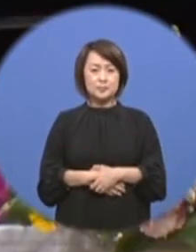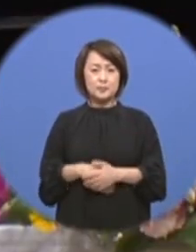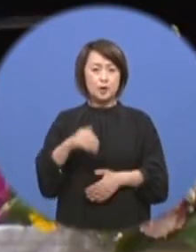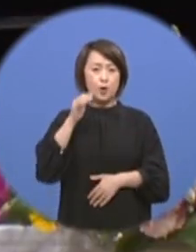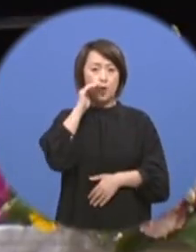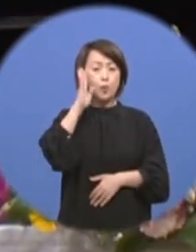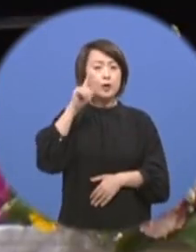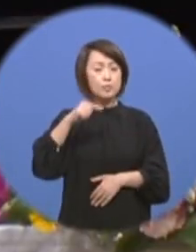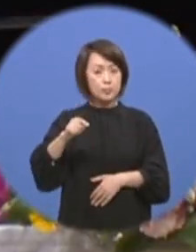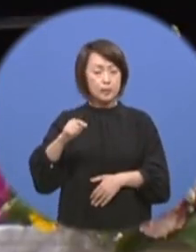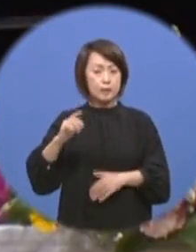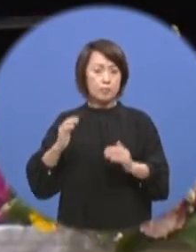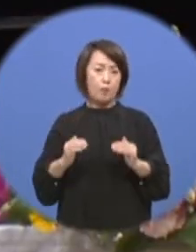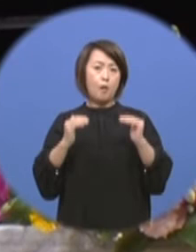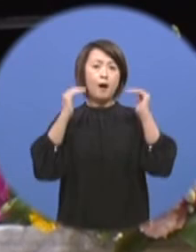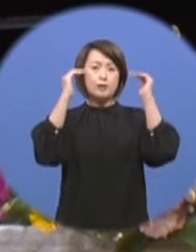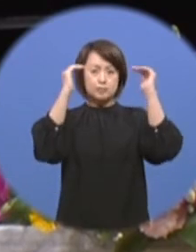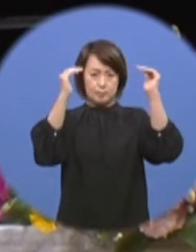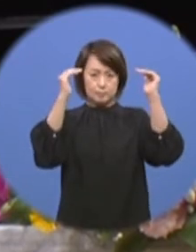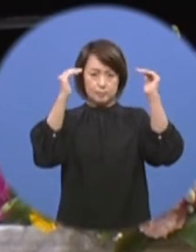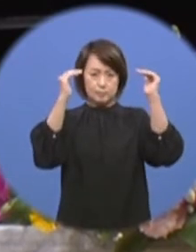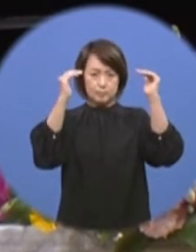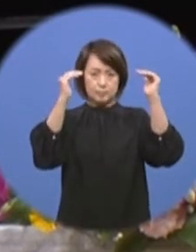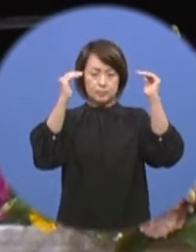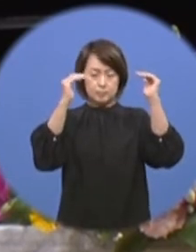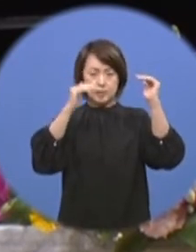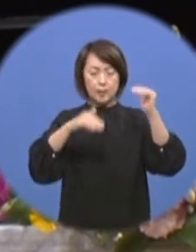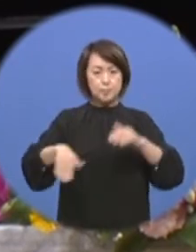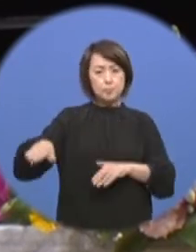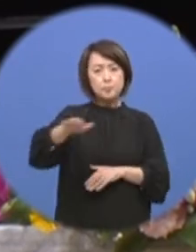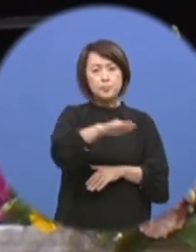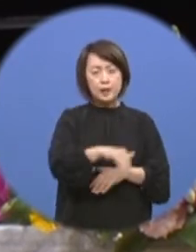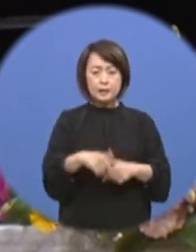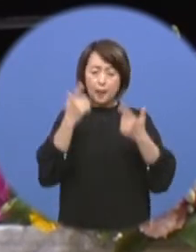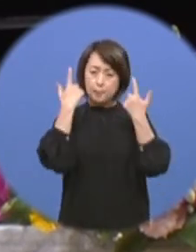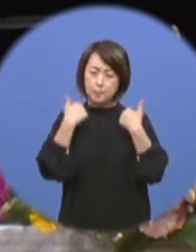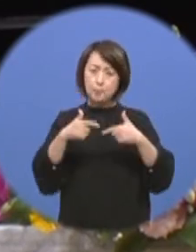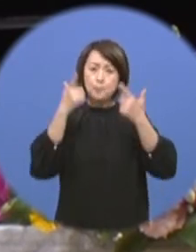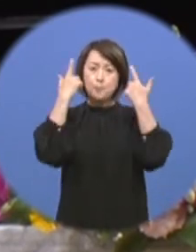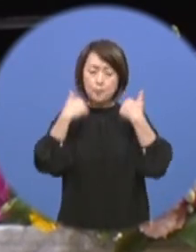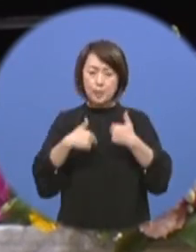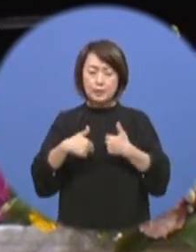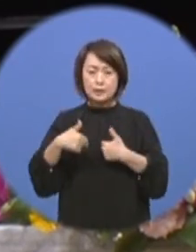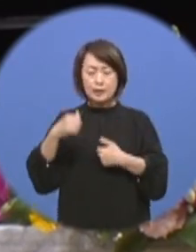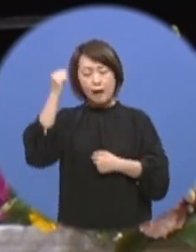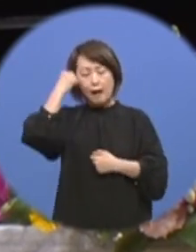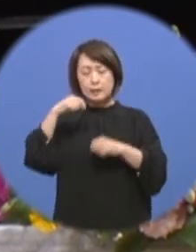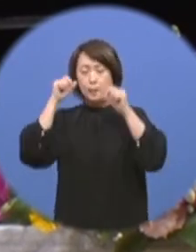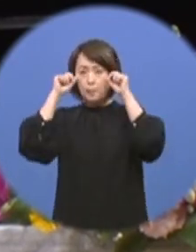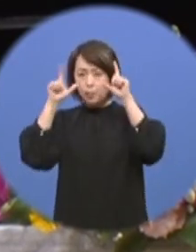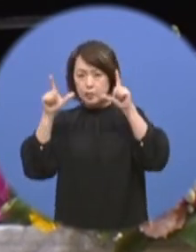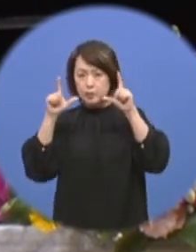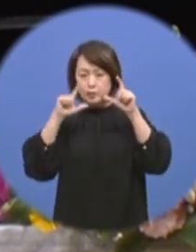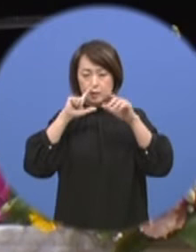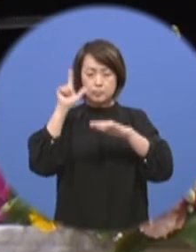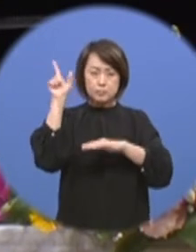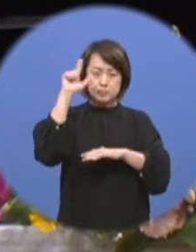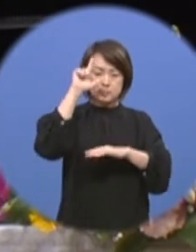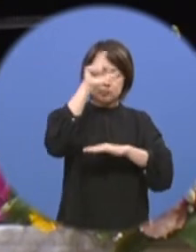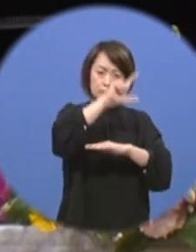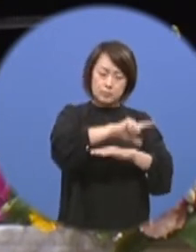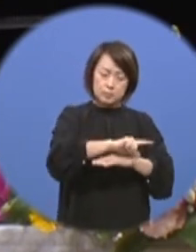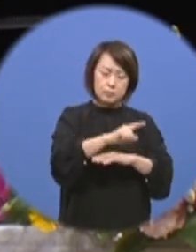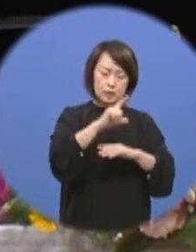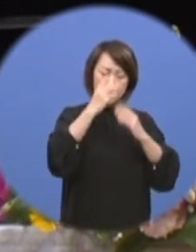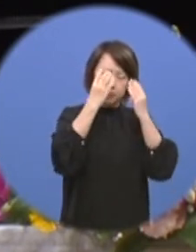和歌山店の発展お互い3毎日朝起きたら沼で考えない日は無いわけで